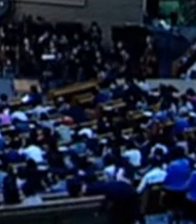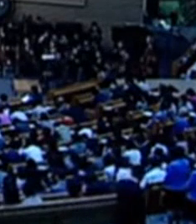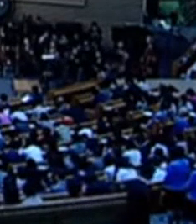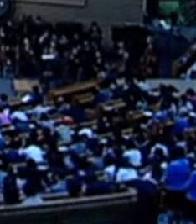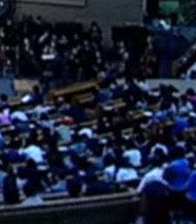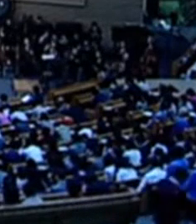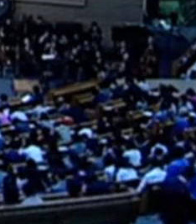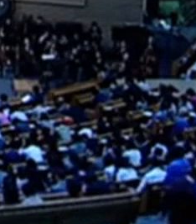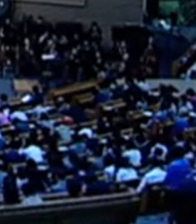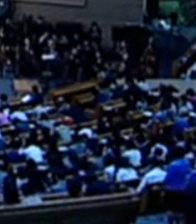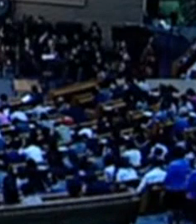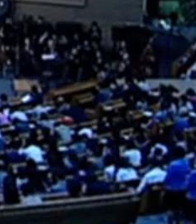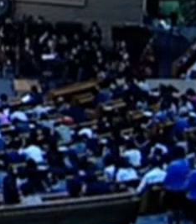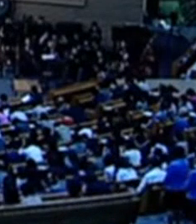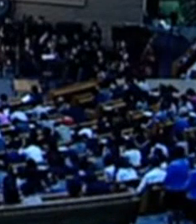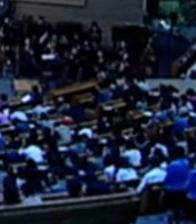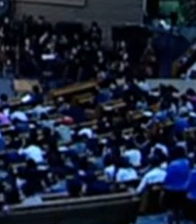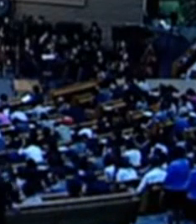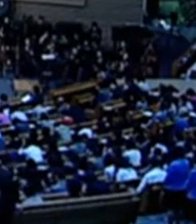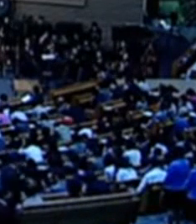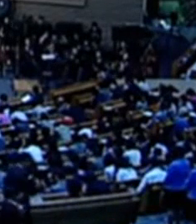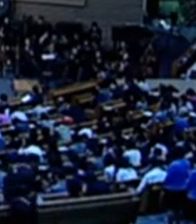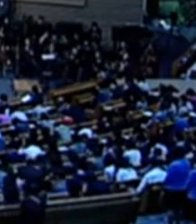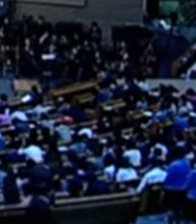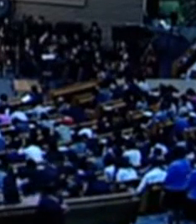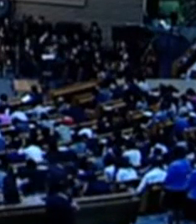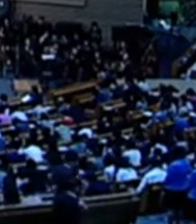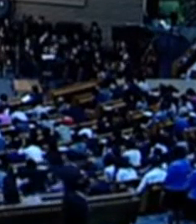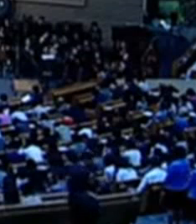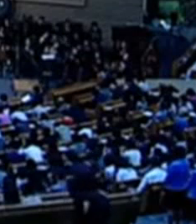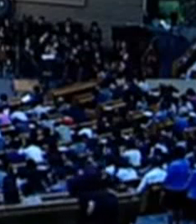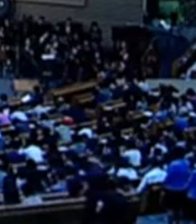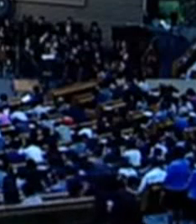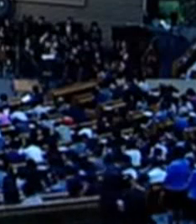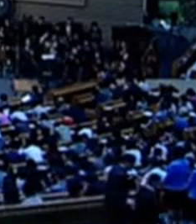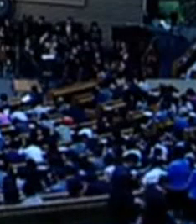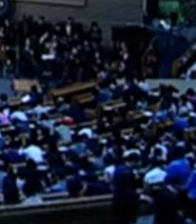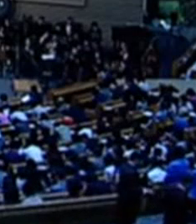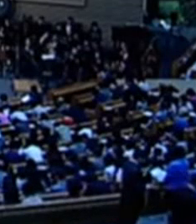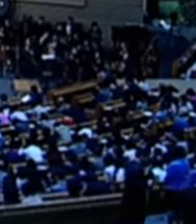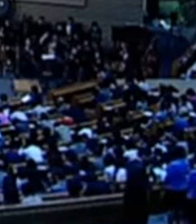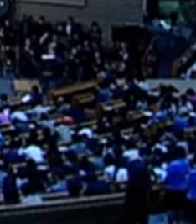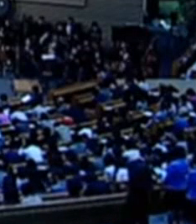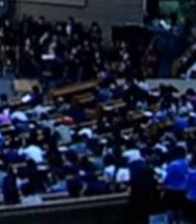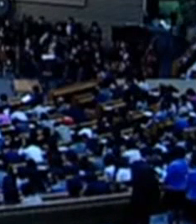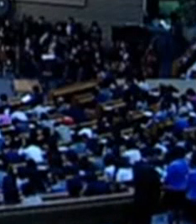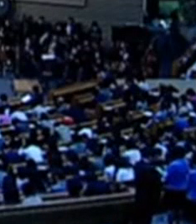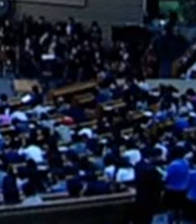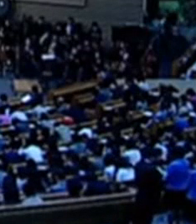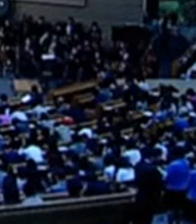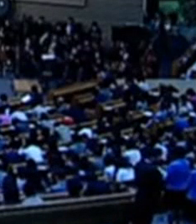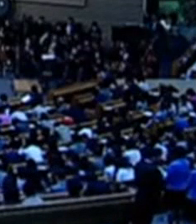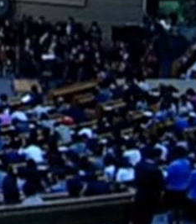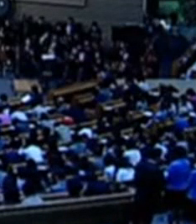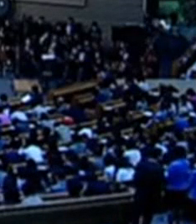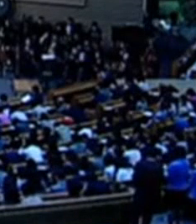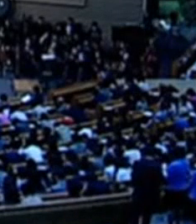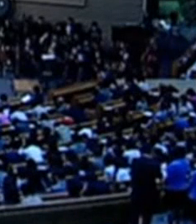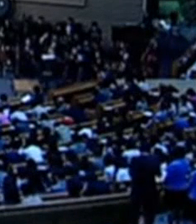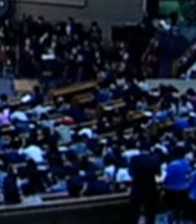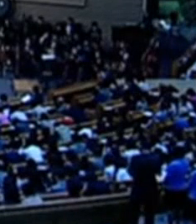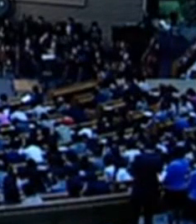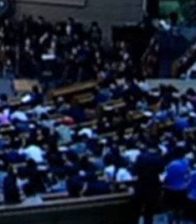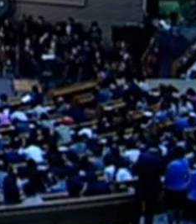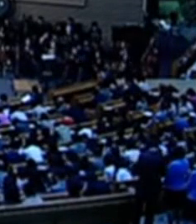보여주소서. 아버지 하나님, 주의 역사하심을 갈망하고 하나님 말씀과 함께 주여 성령님